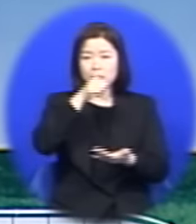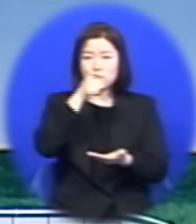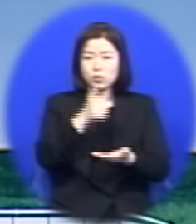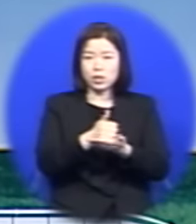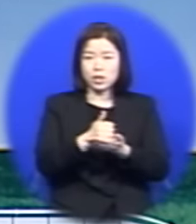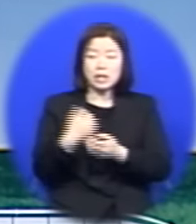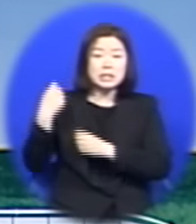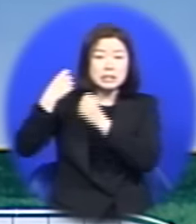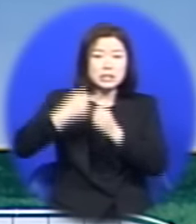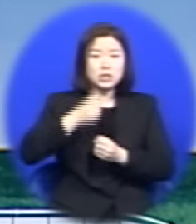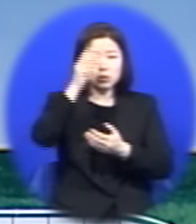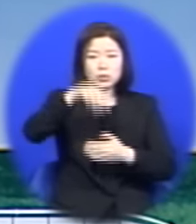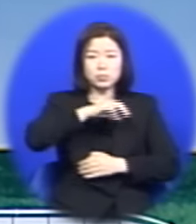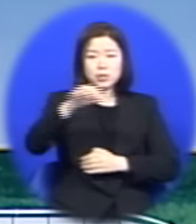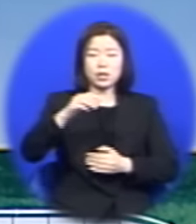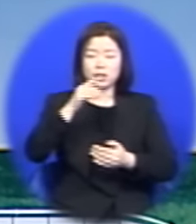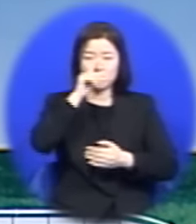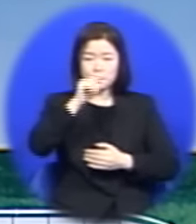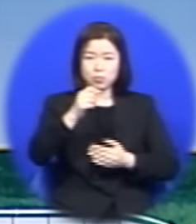죽으셨습니다.